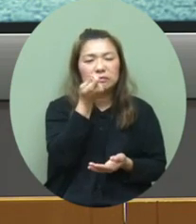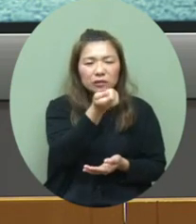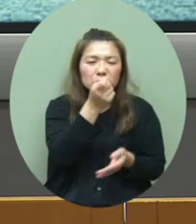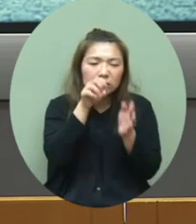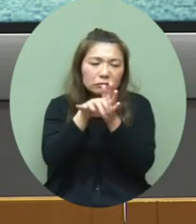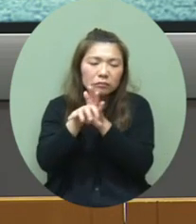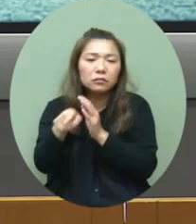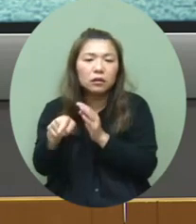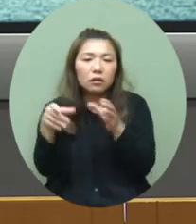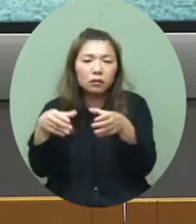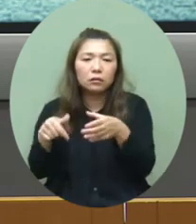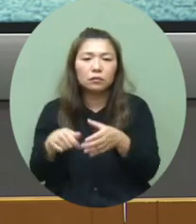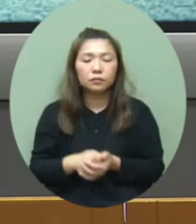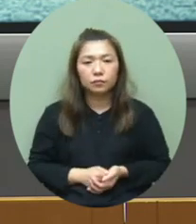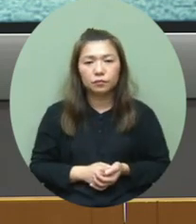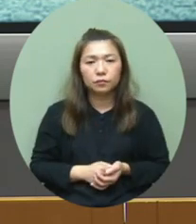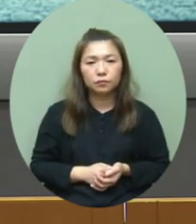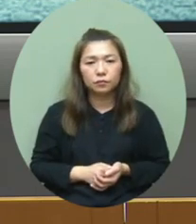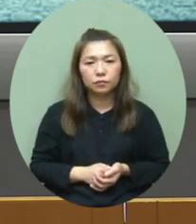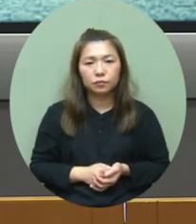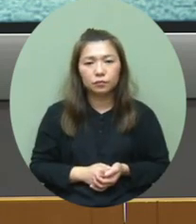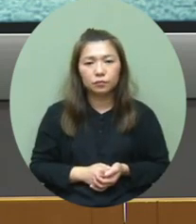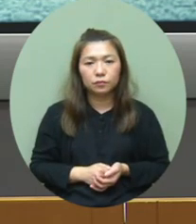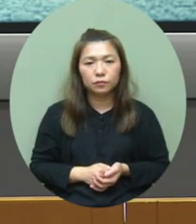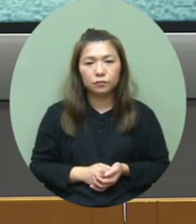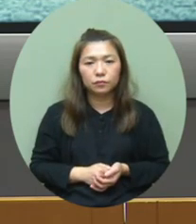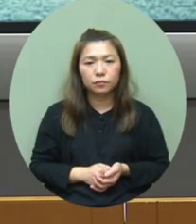個案咯。 下一題，前面呢位。